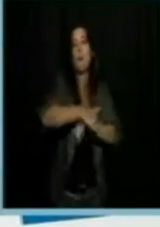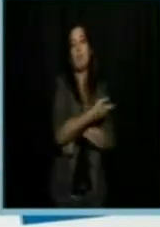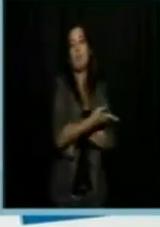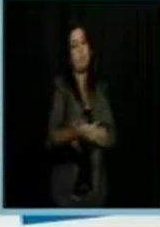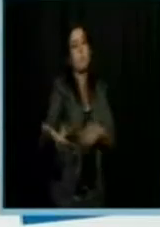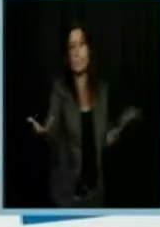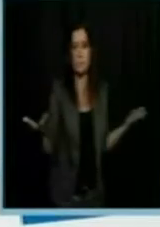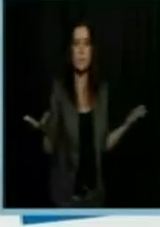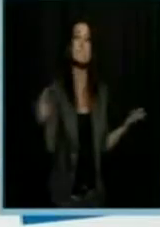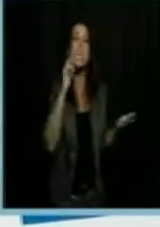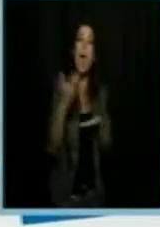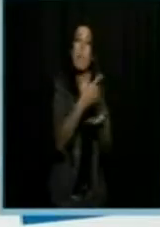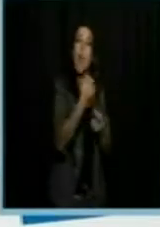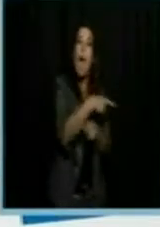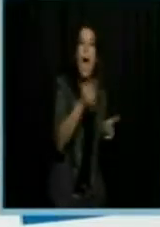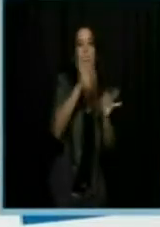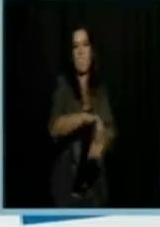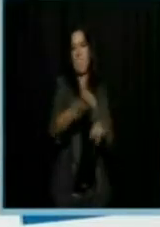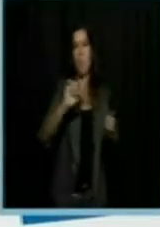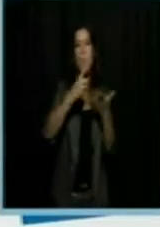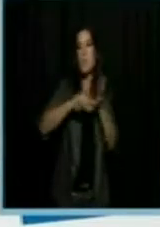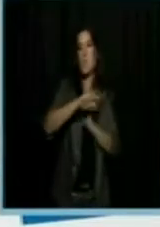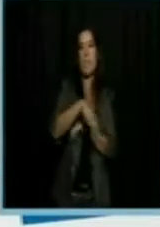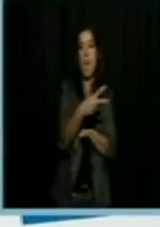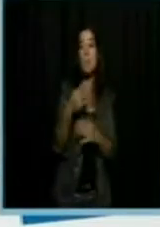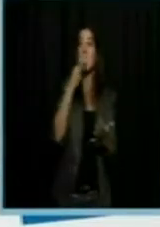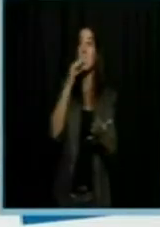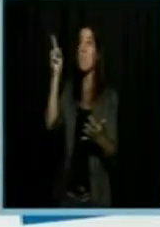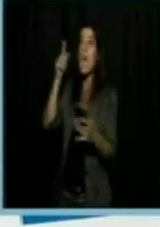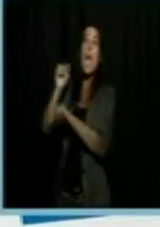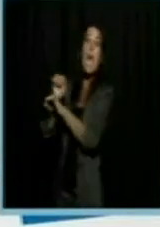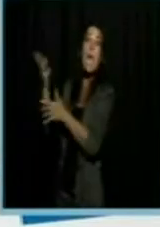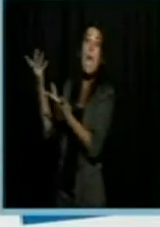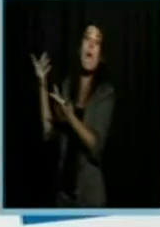Forse lui credeva che gli conveniva stare da quella parte, 1 milione di euro.